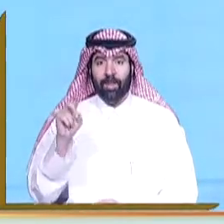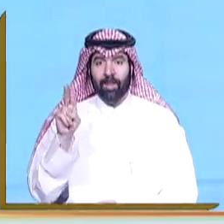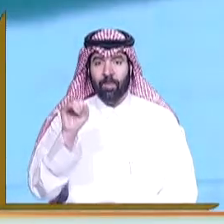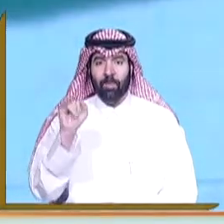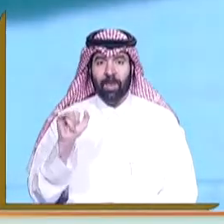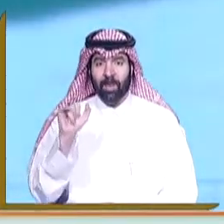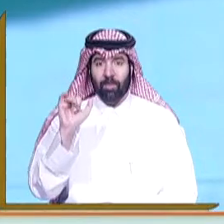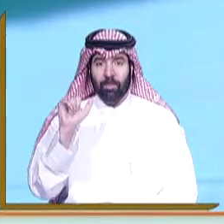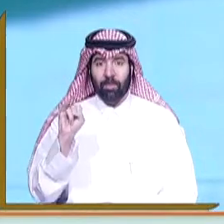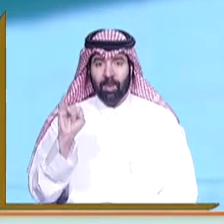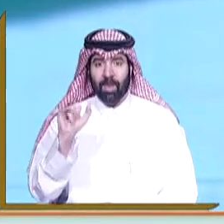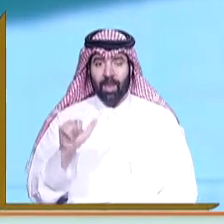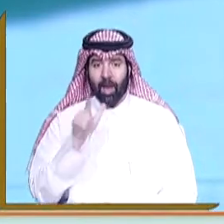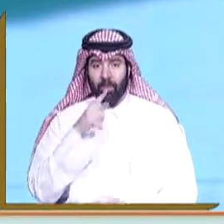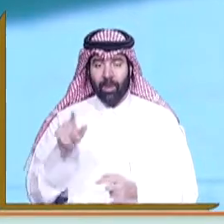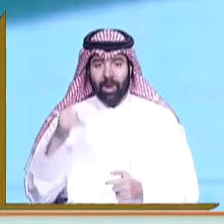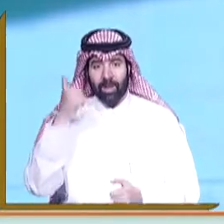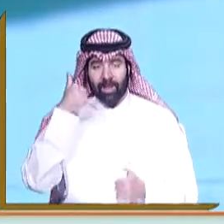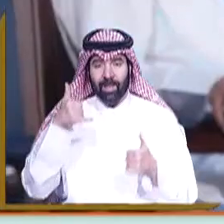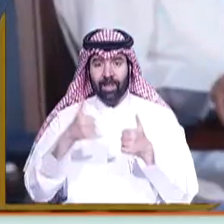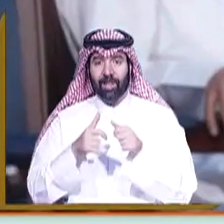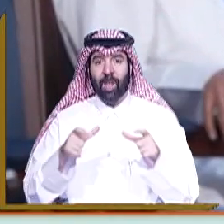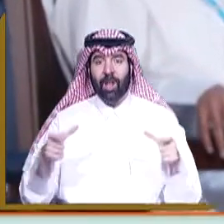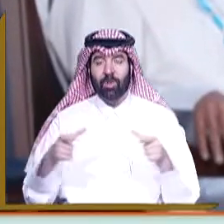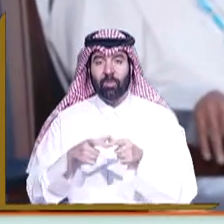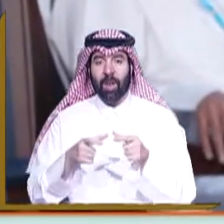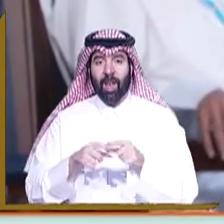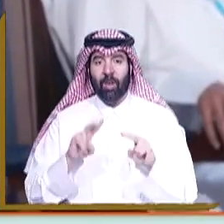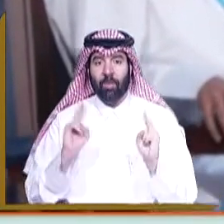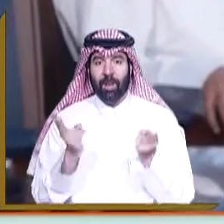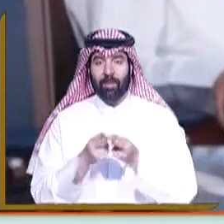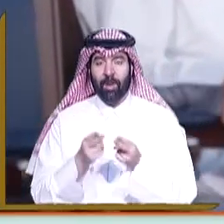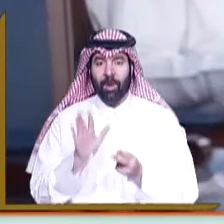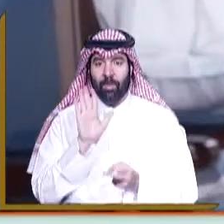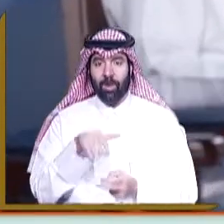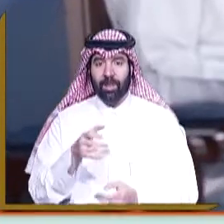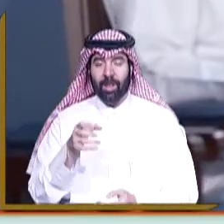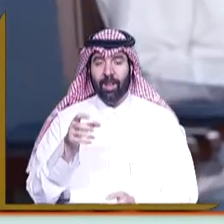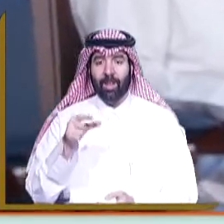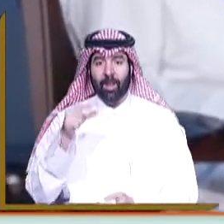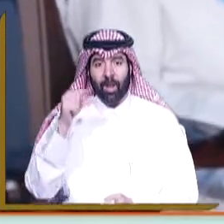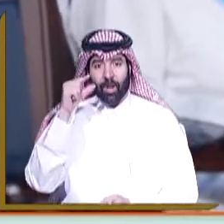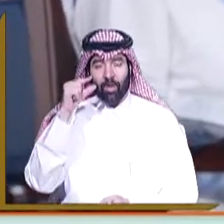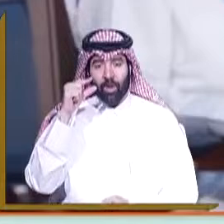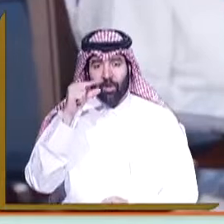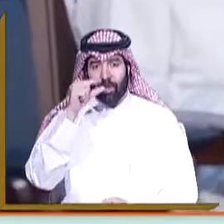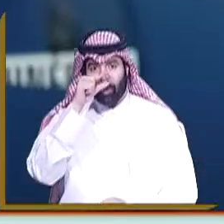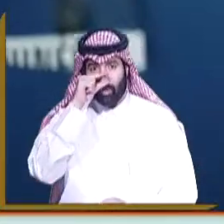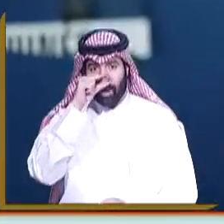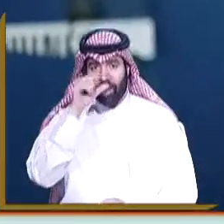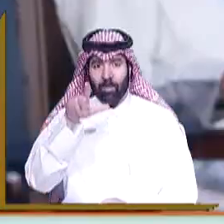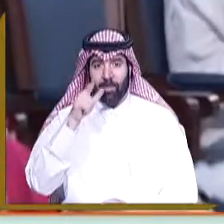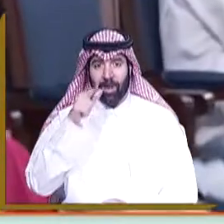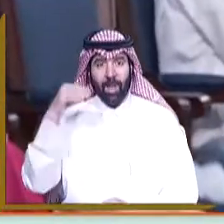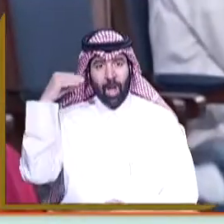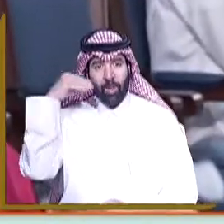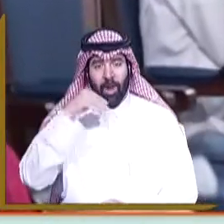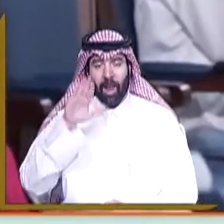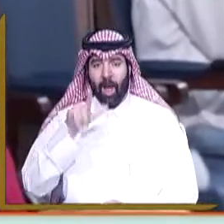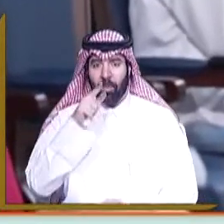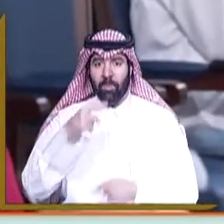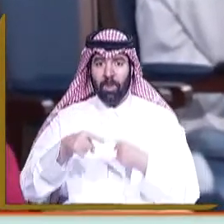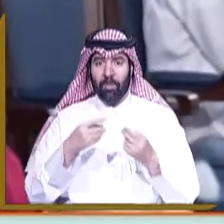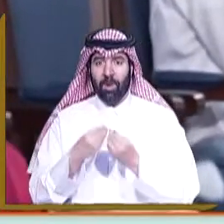المؤتمر العالمي للاتصالات الراديوية التي انعقدت في مدينة دبي الإماراتية بحضور أمين عام الاتحاد